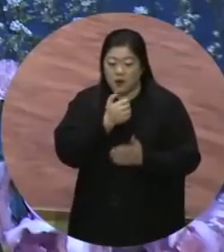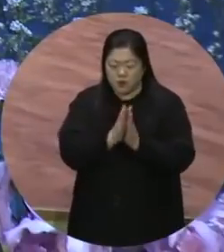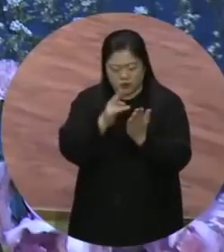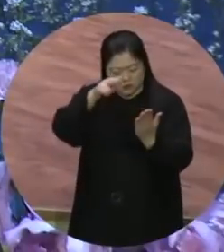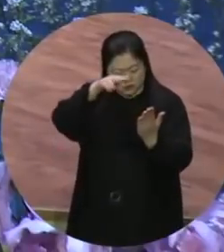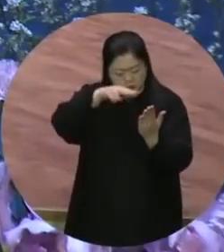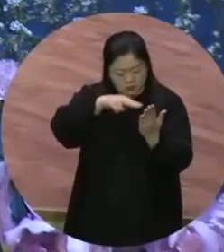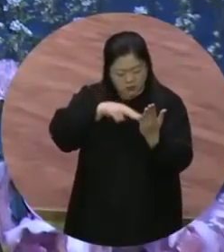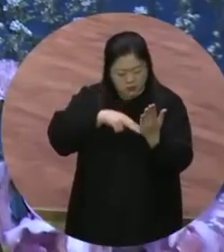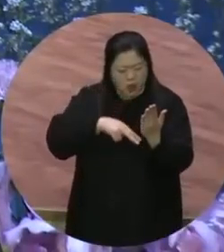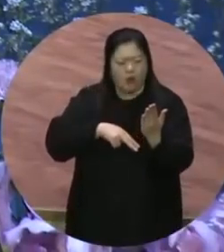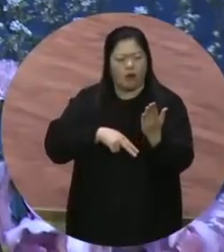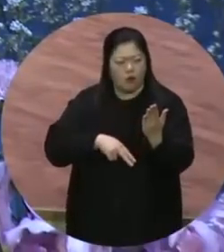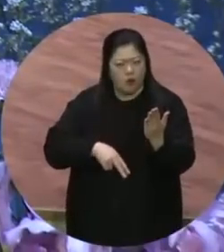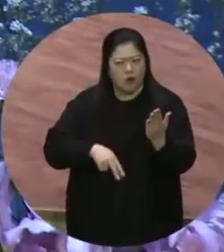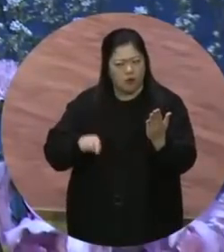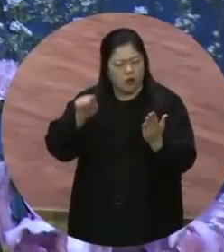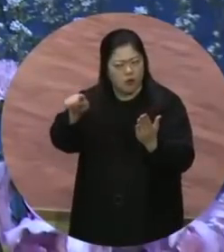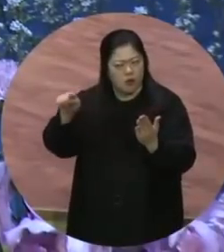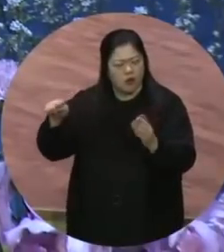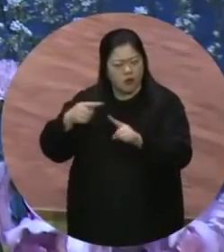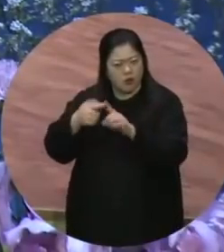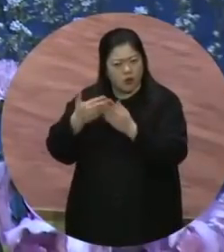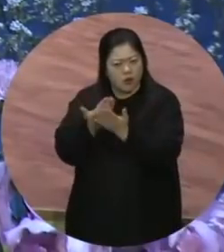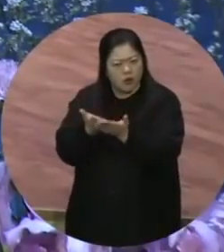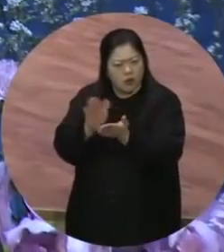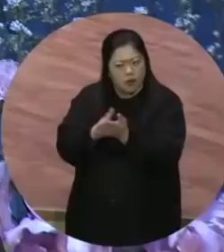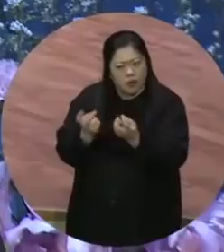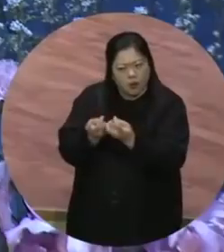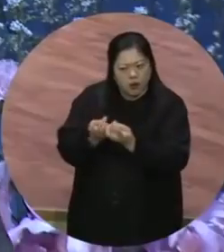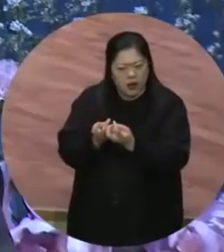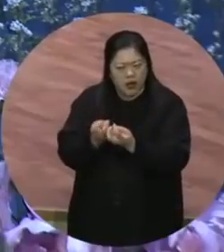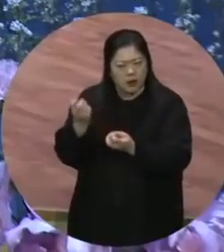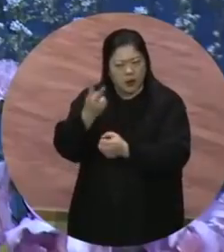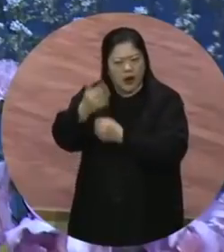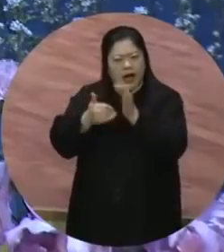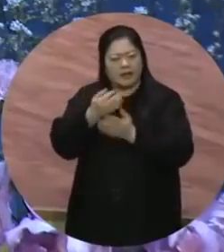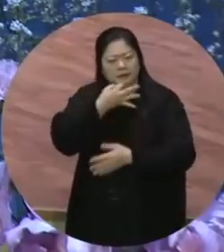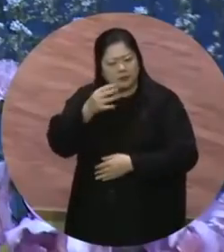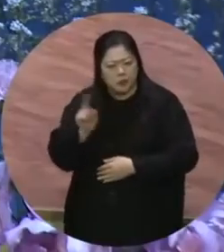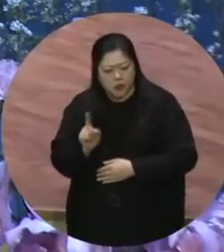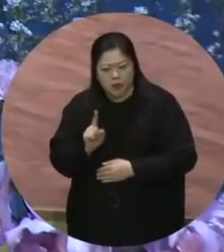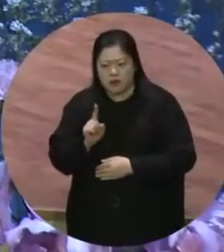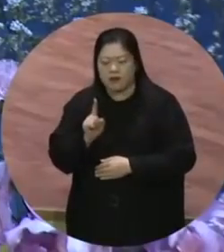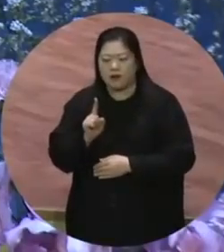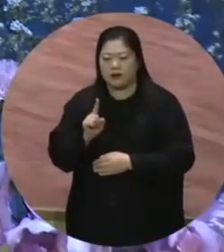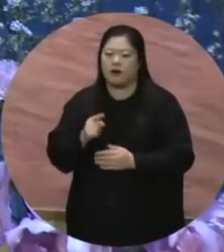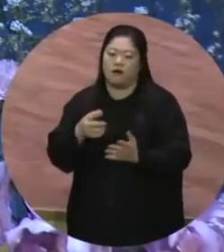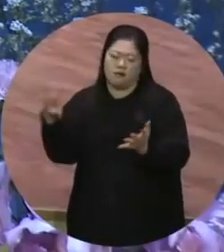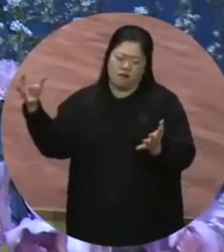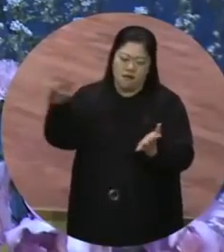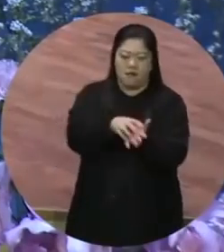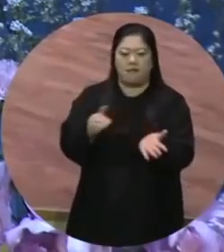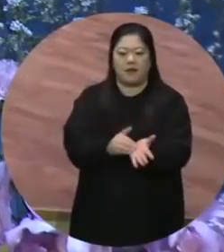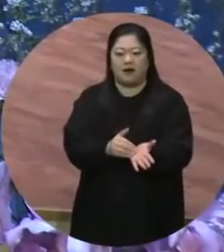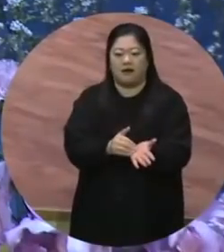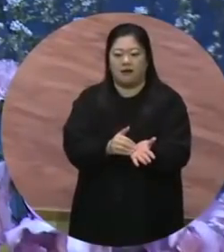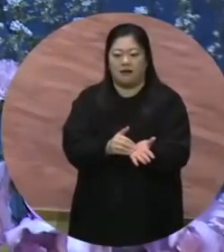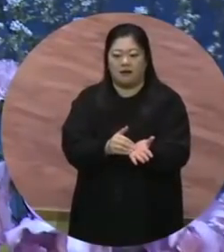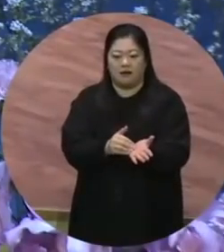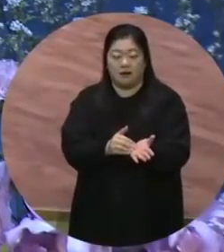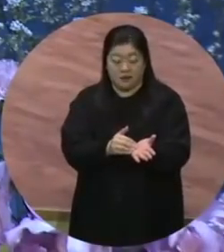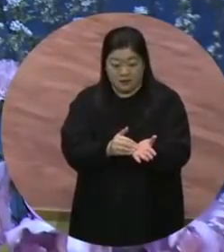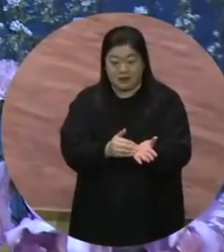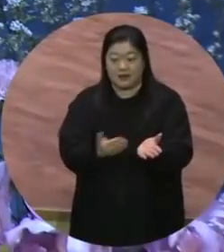로마서의 말씀을 통해서 주님의 음성을 그렇게 들었기 때문에 이